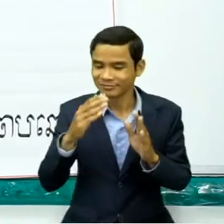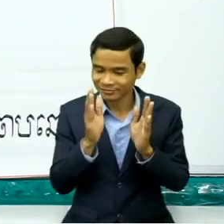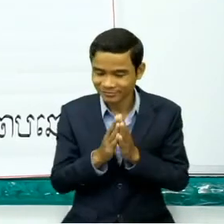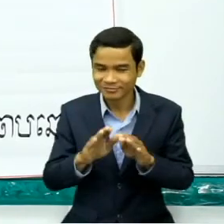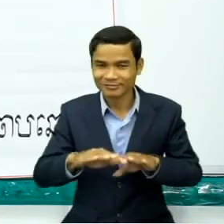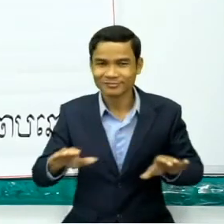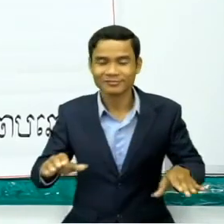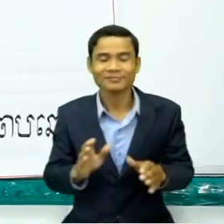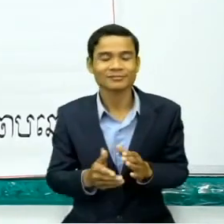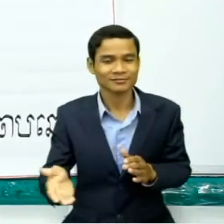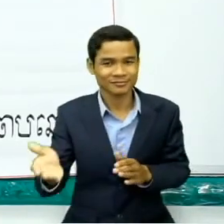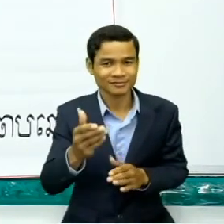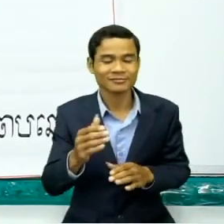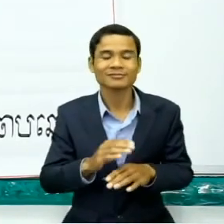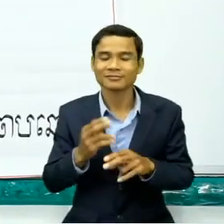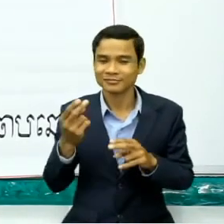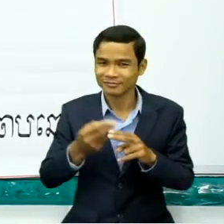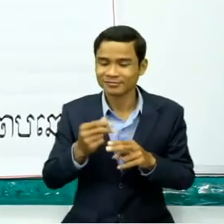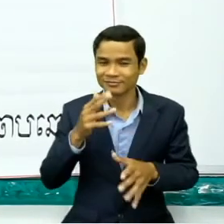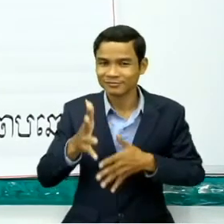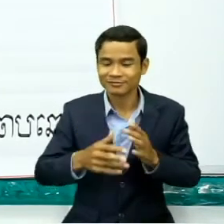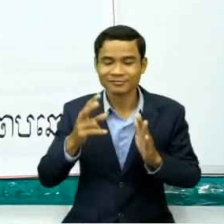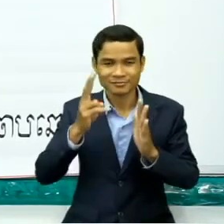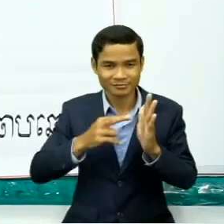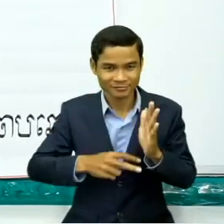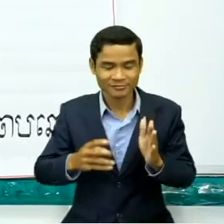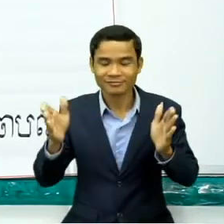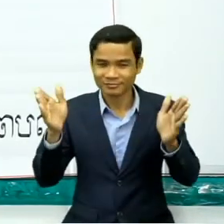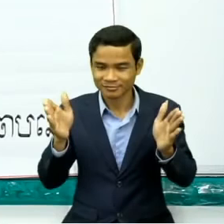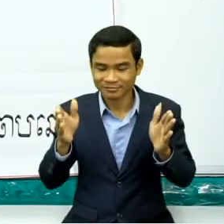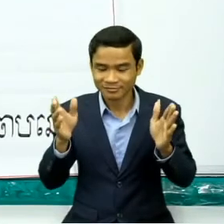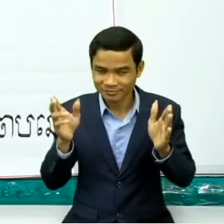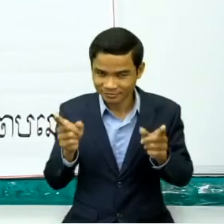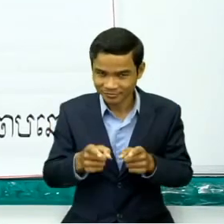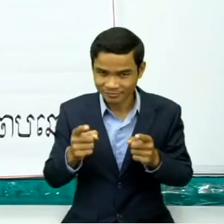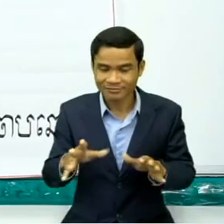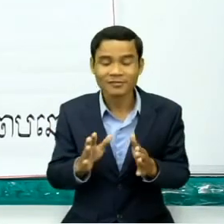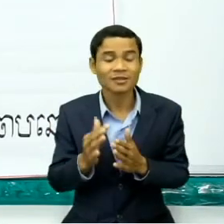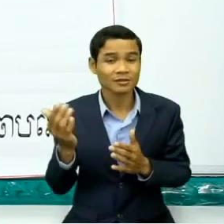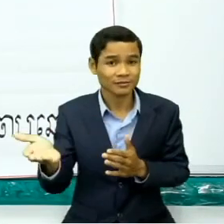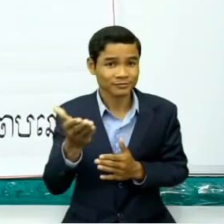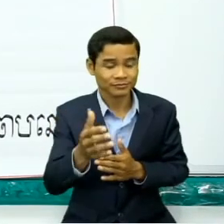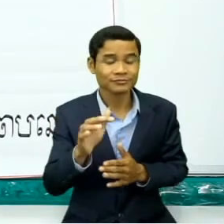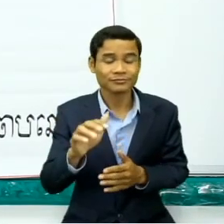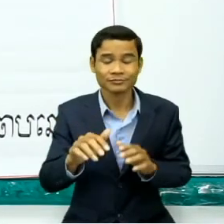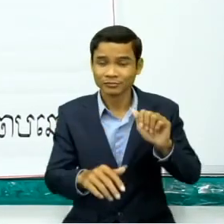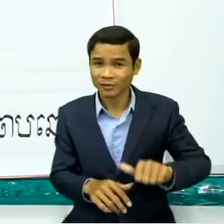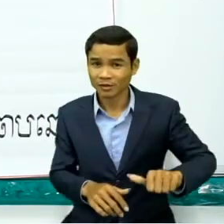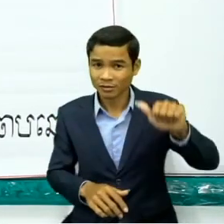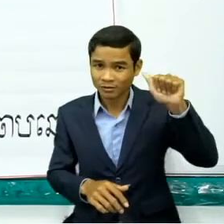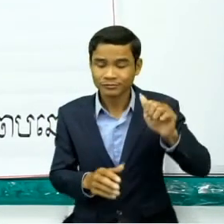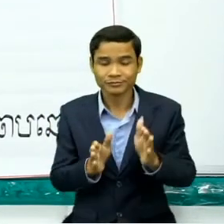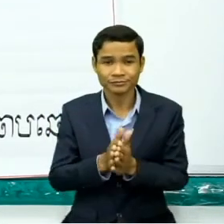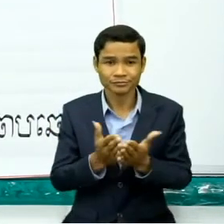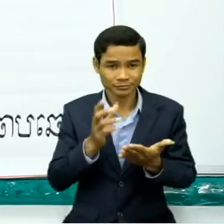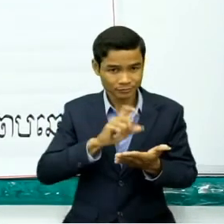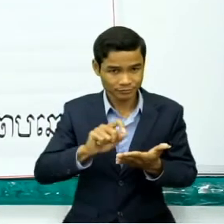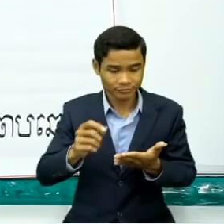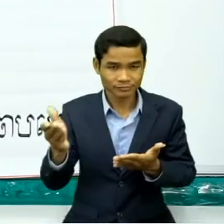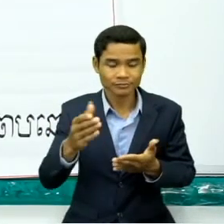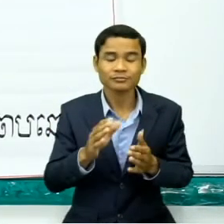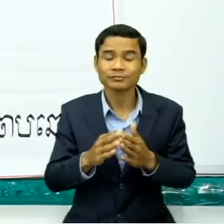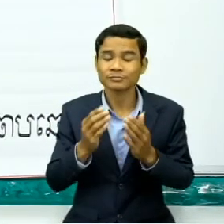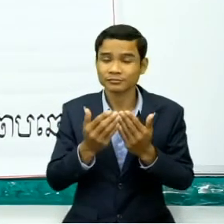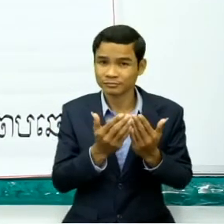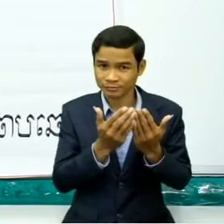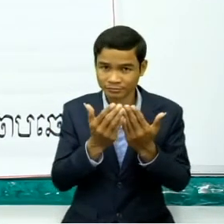con. Nên lời dưỡng bán. Vật hát an là tập bọt chọc hỏi. Con tìm siêu phơ, cậu đang chân uốn. Chà, dưỡng nâng sạch sẽ. Tạm